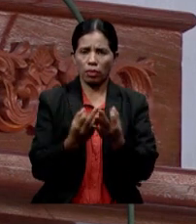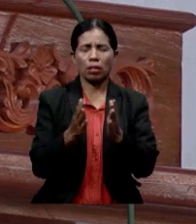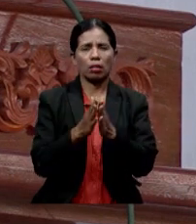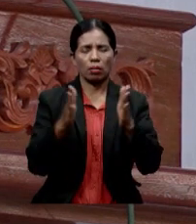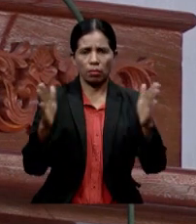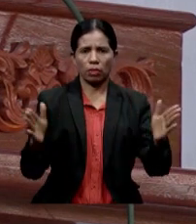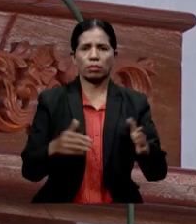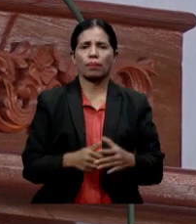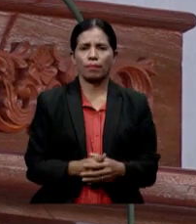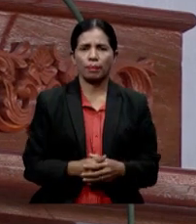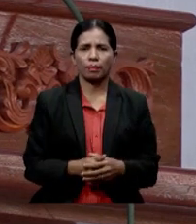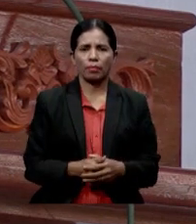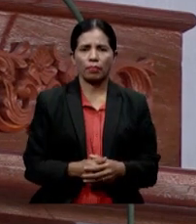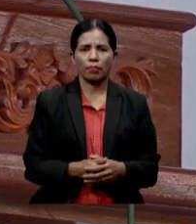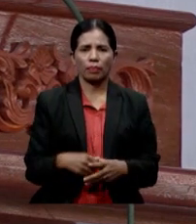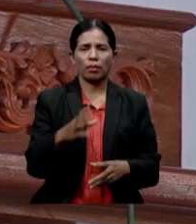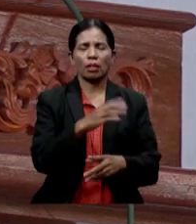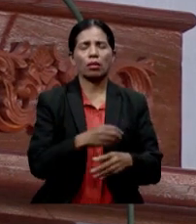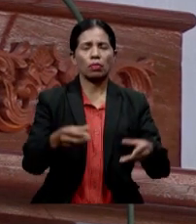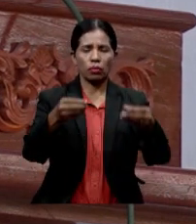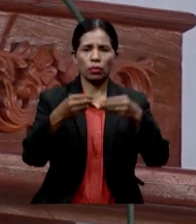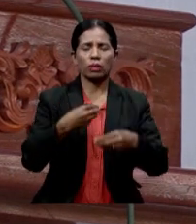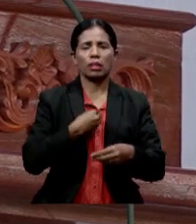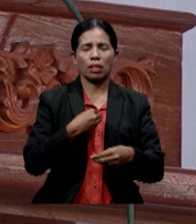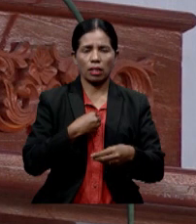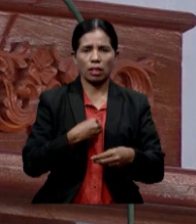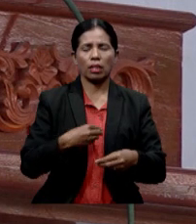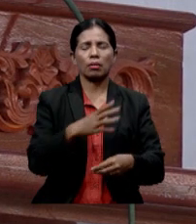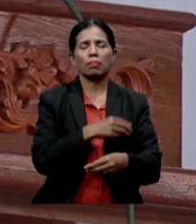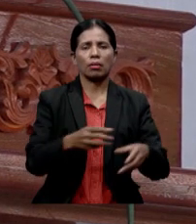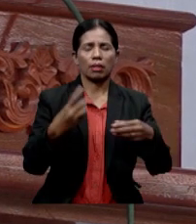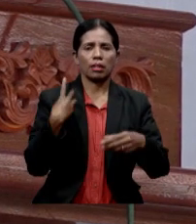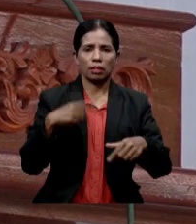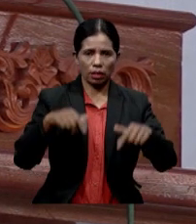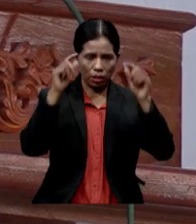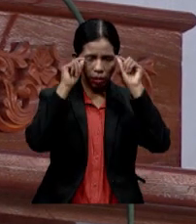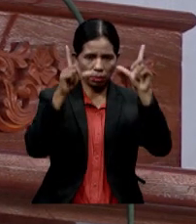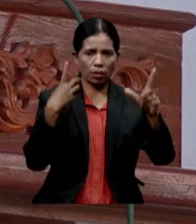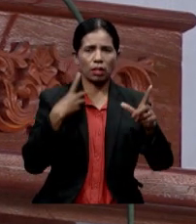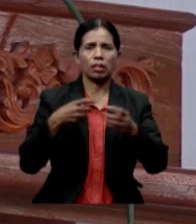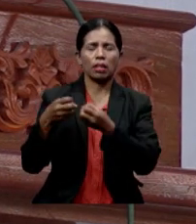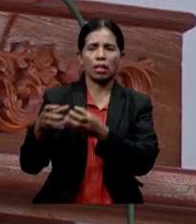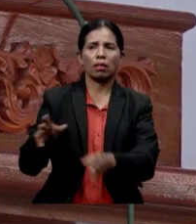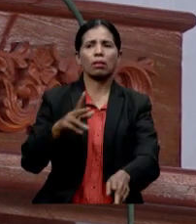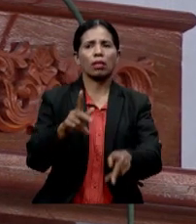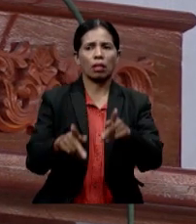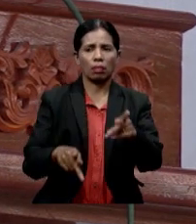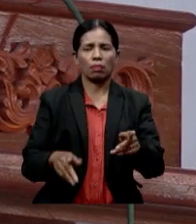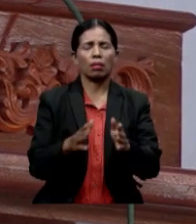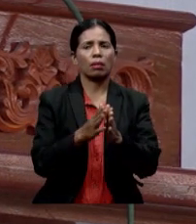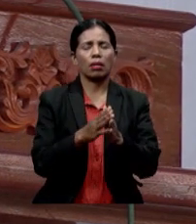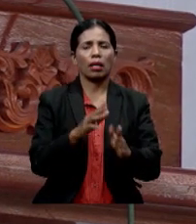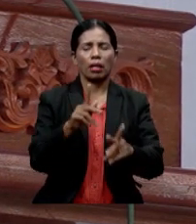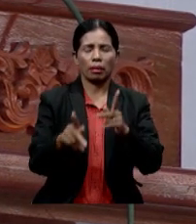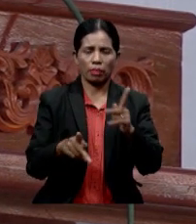batus. Dari ini ada kita salmi kebelena ekstra di Malu Tepes. Kita lakukan figura pot, mai be